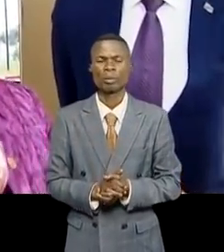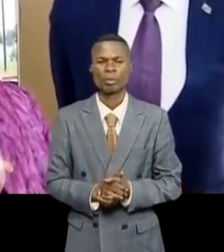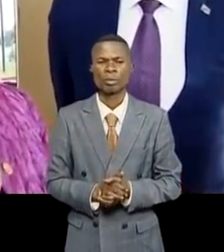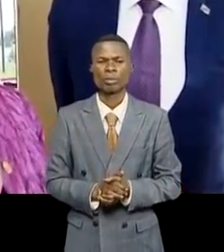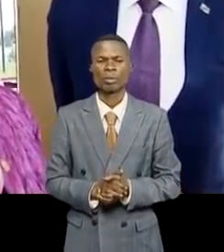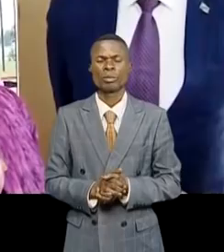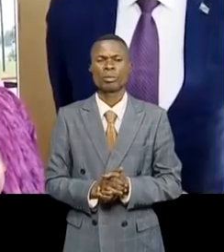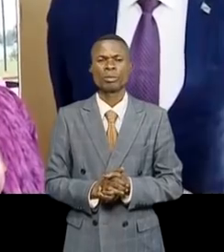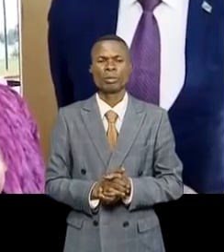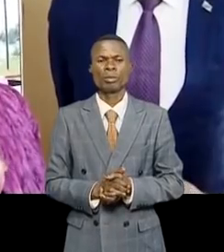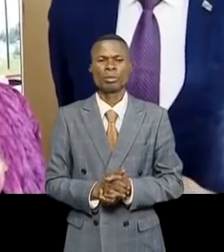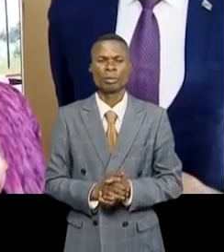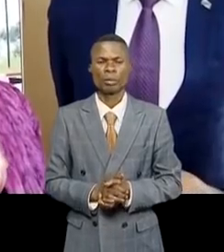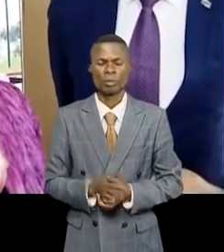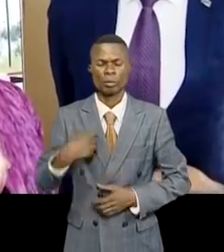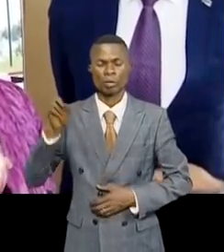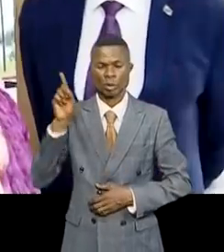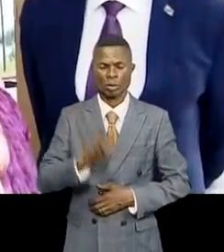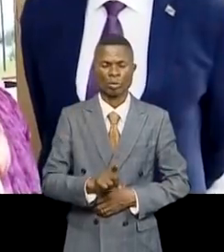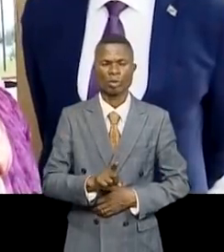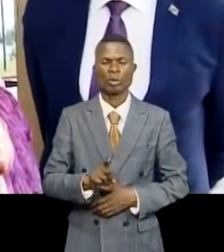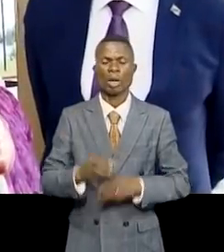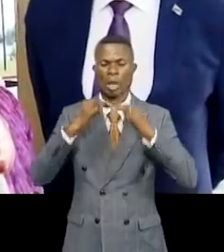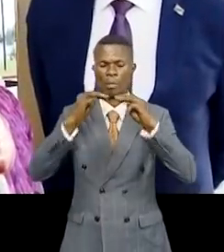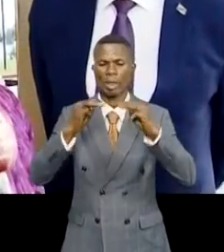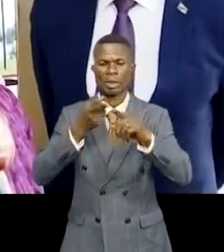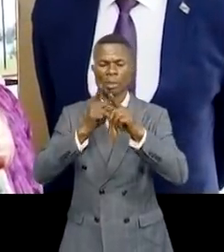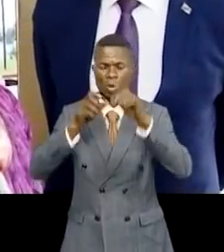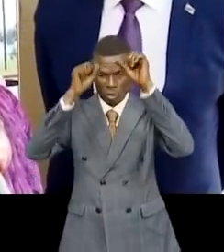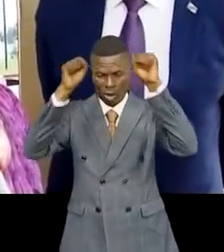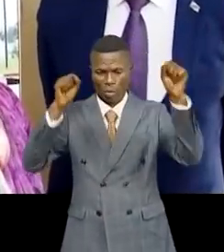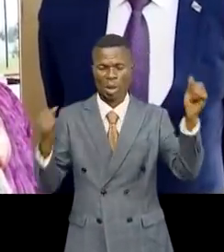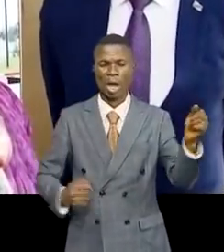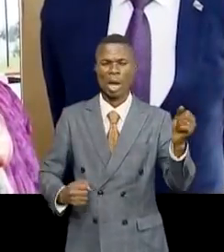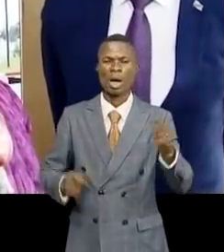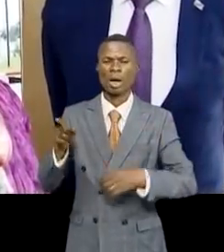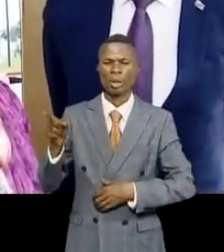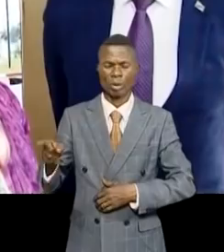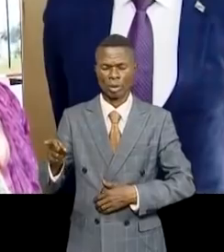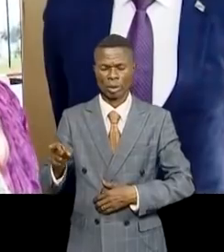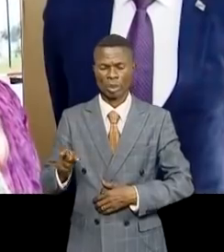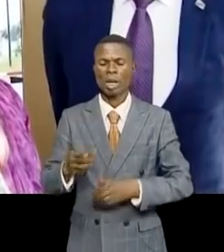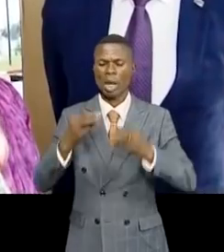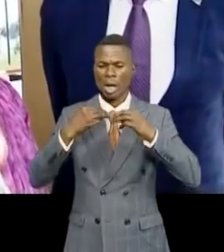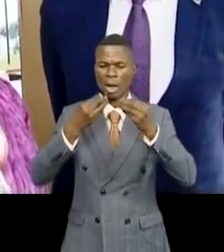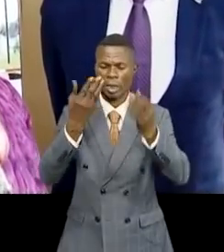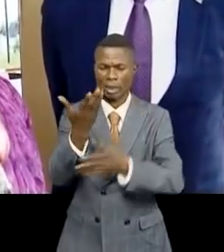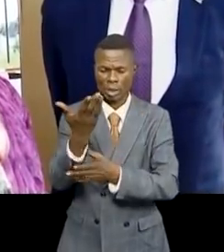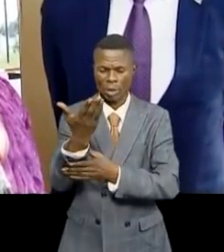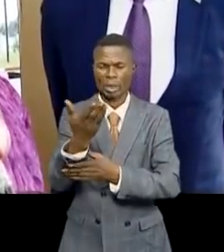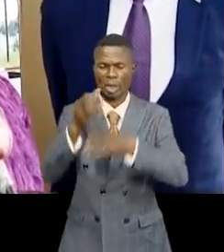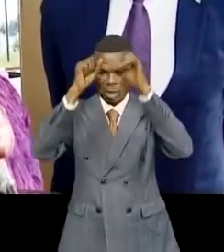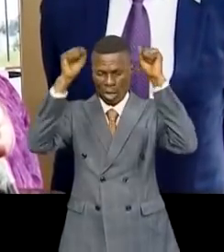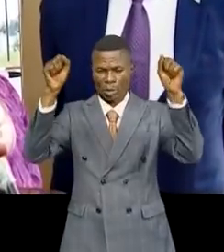Excellence, Monsieur le Président de la République d'Angola. Un message lié à l'organisation de la Biennale de Luanda, qui est